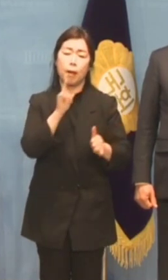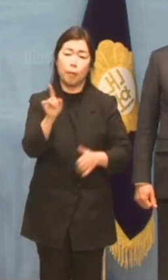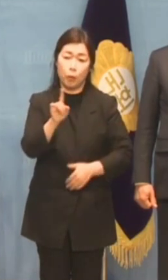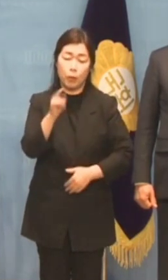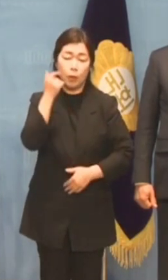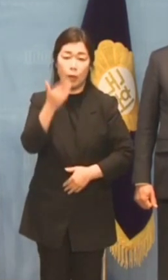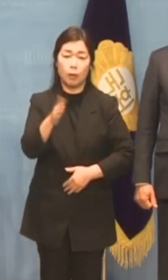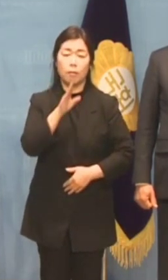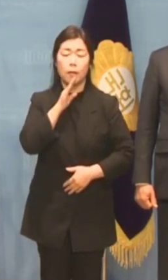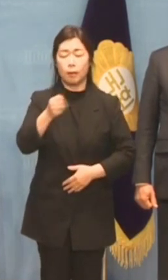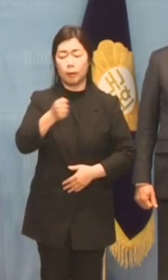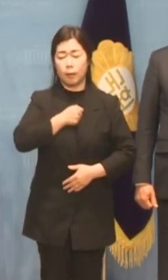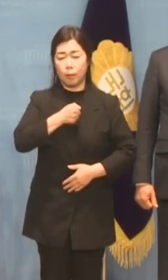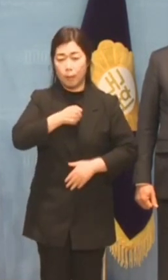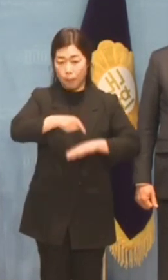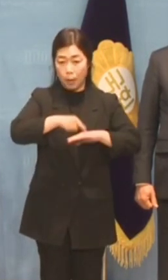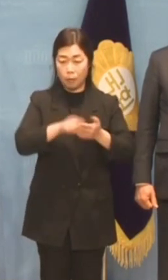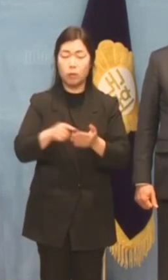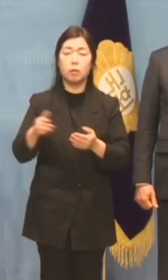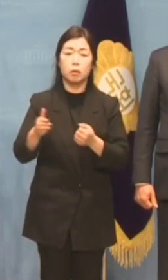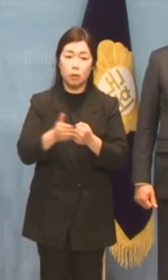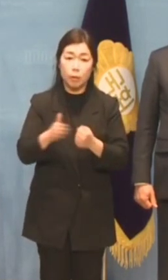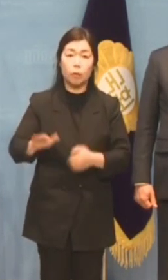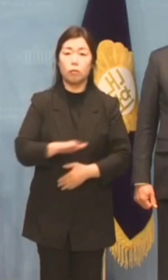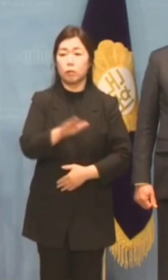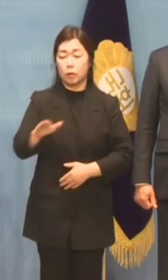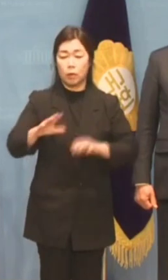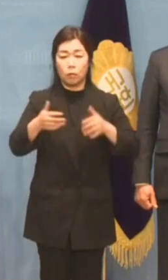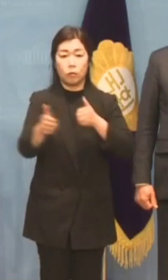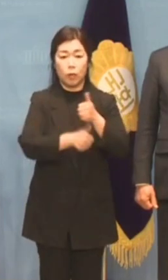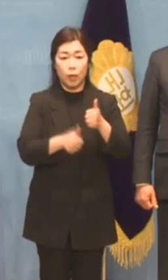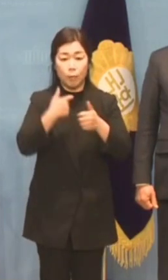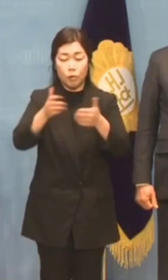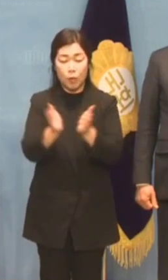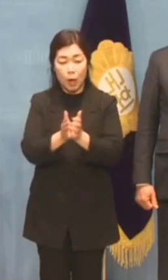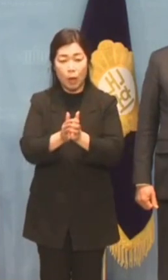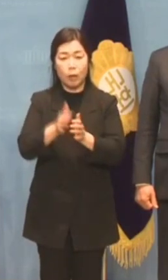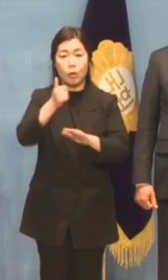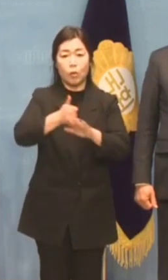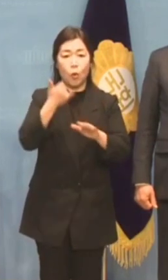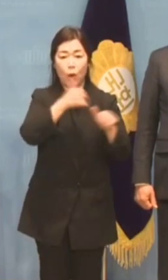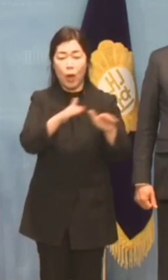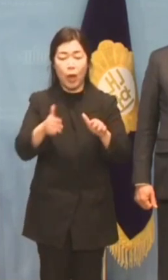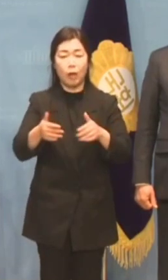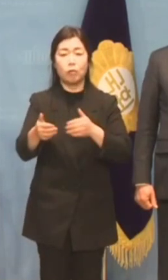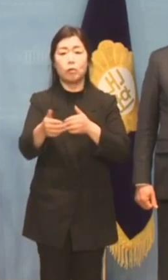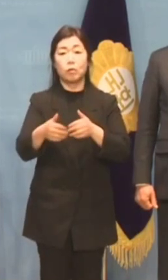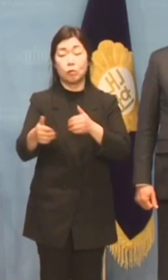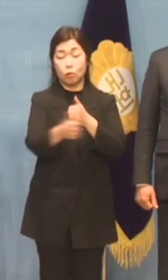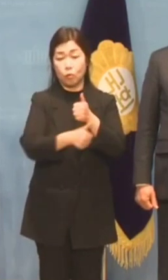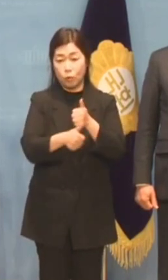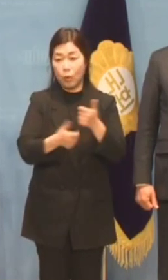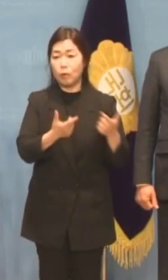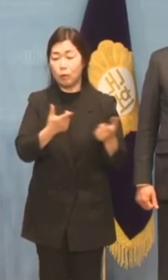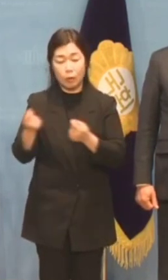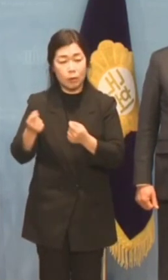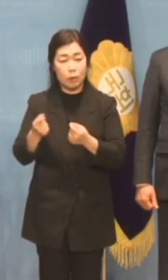참 답답한 마음에서 저희 그 국회 더불어민주당 농해수위 위원들은